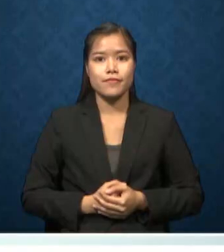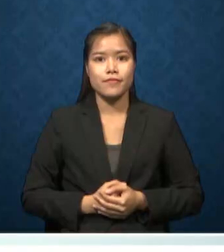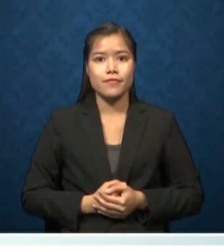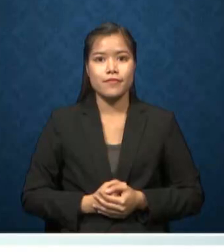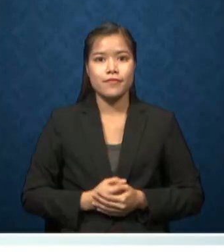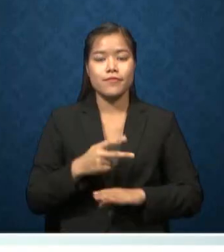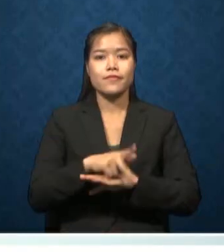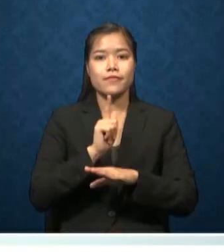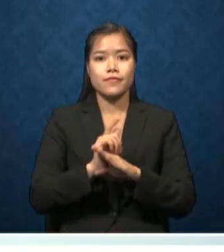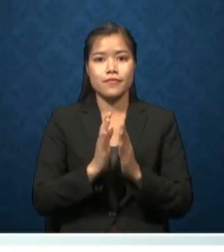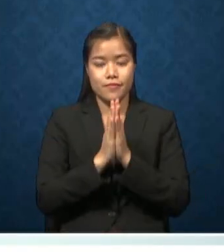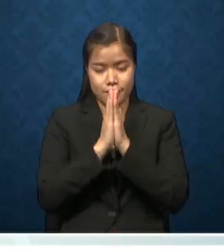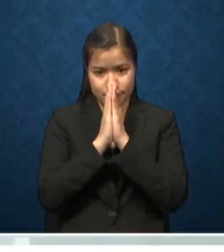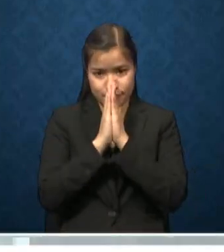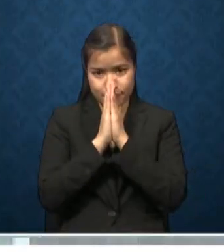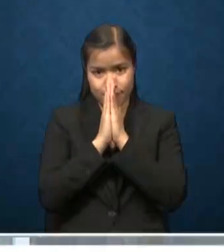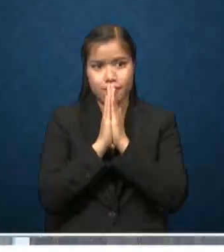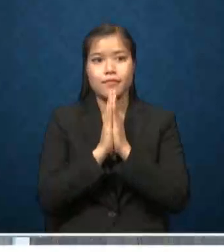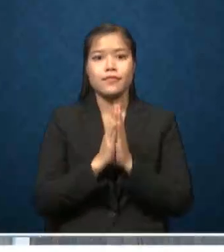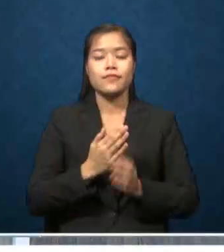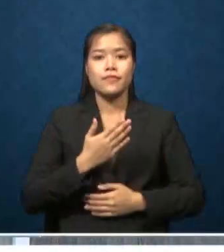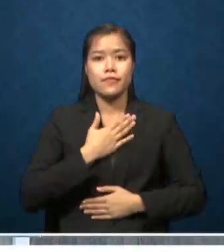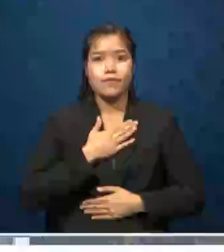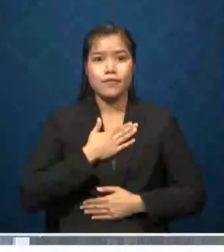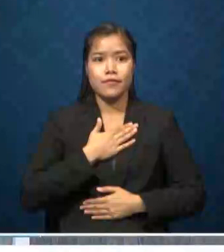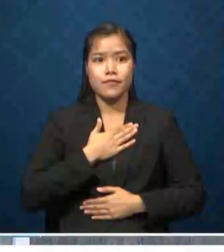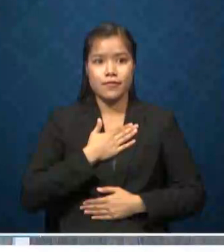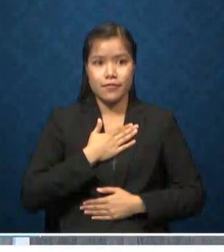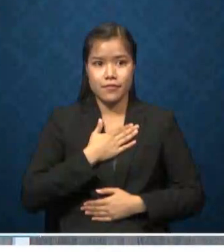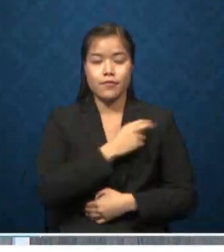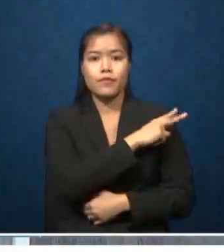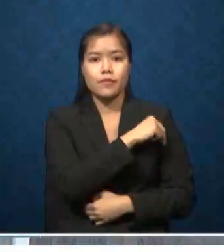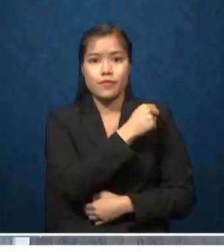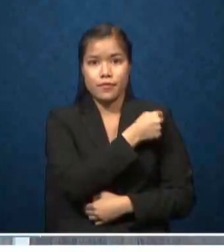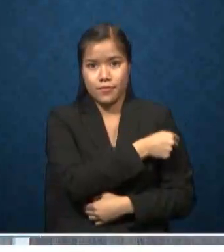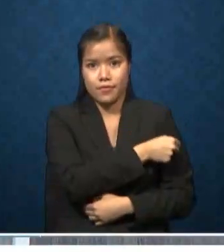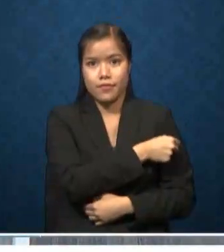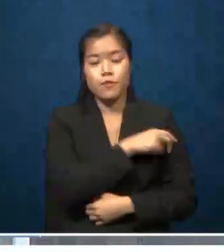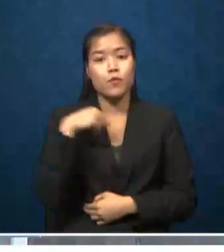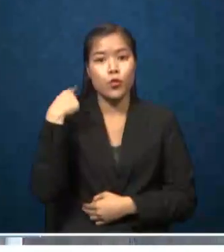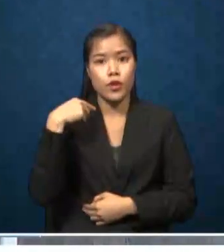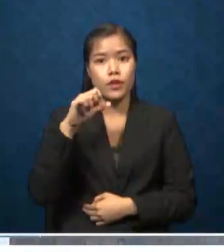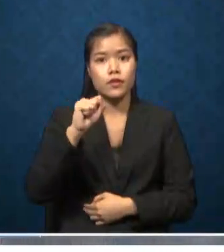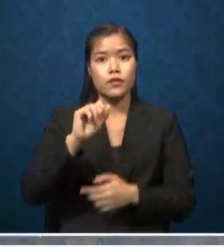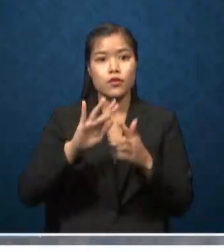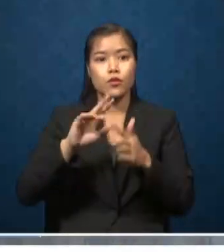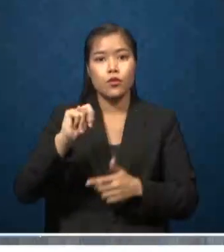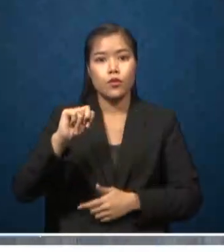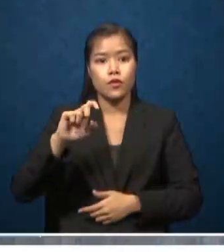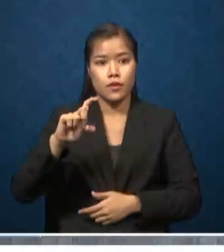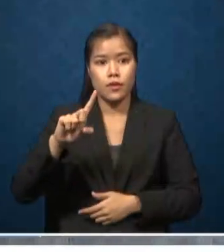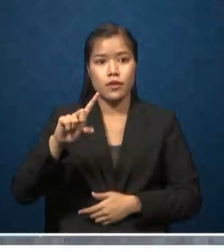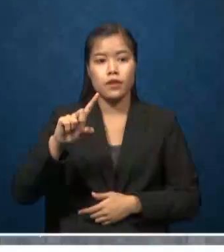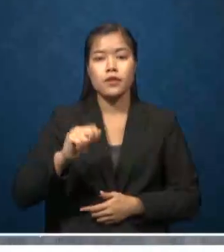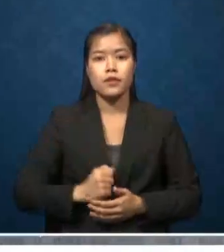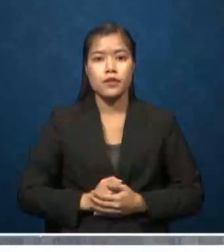กราบเรียนท่านประธานวุฒิสภาที่เคารพดิฉันทันตแพทย์หญิงสุนีจึงวิโรจน์ขอปรึกษาหารือไปยังกระทรว